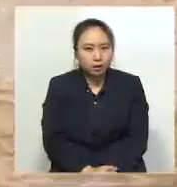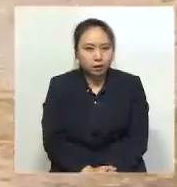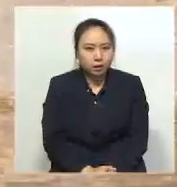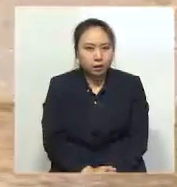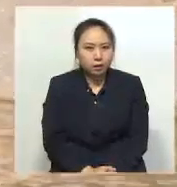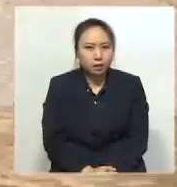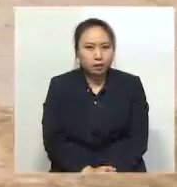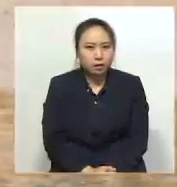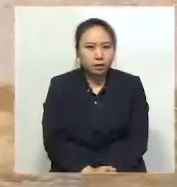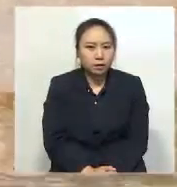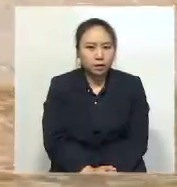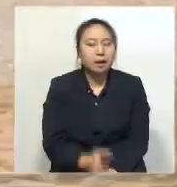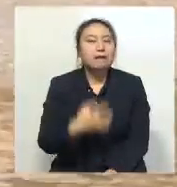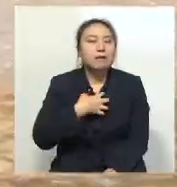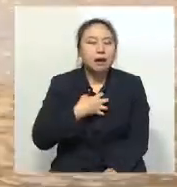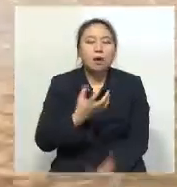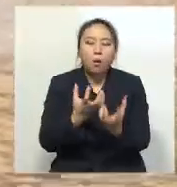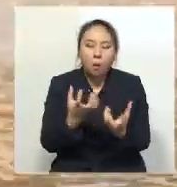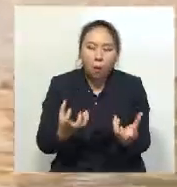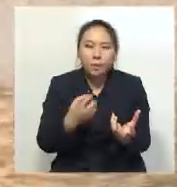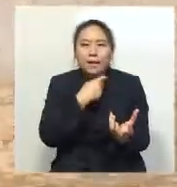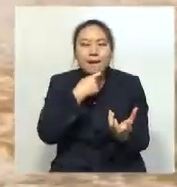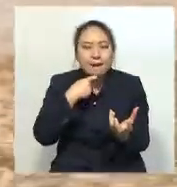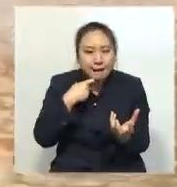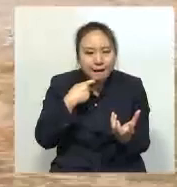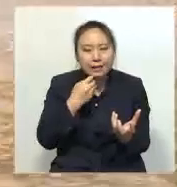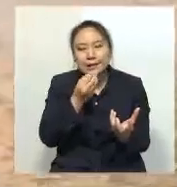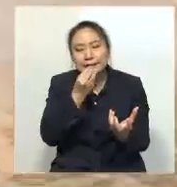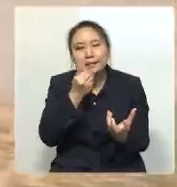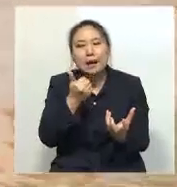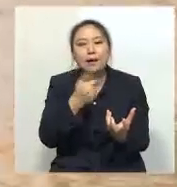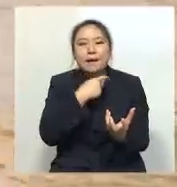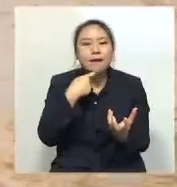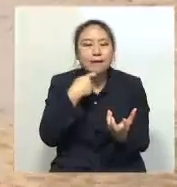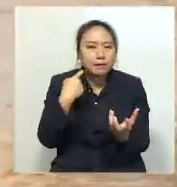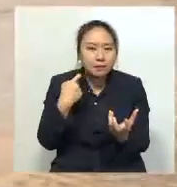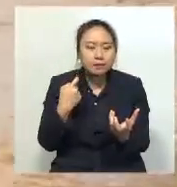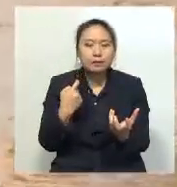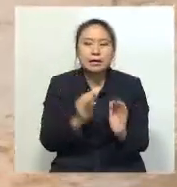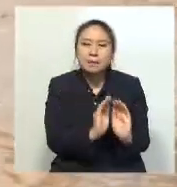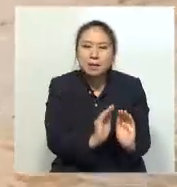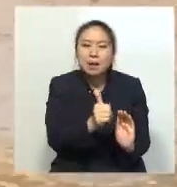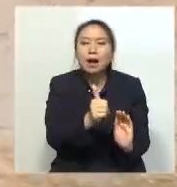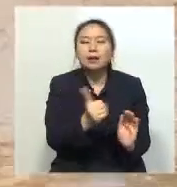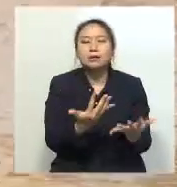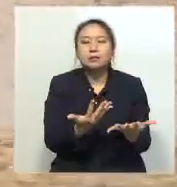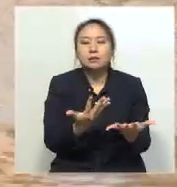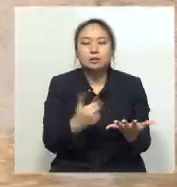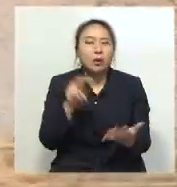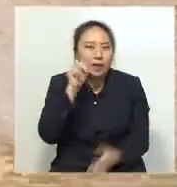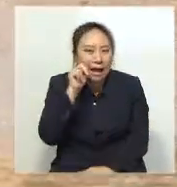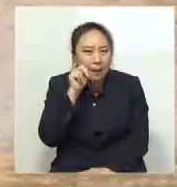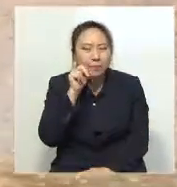กันพวกอาหารแห้งอ่ะแล้วเข้าเข้าขันน้ำดื่ม